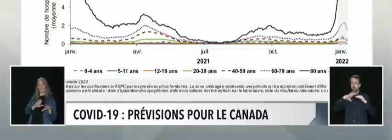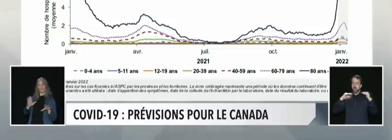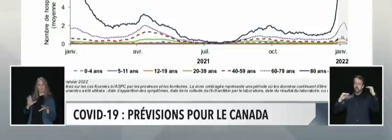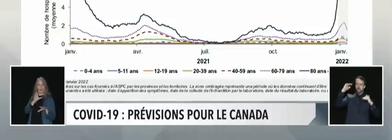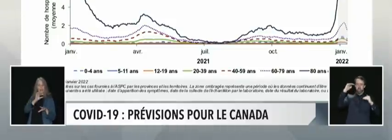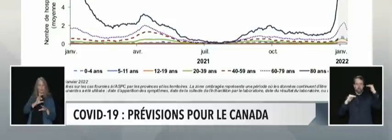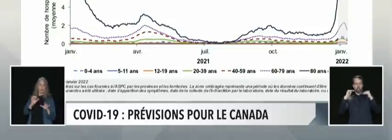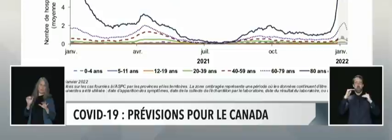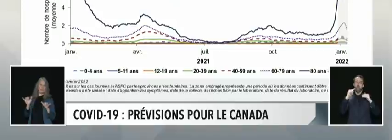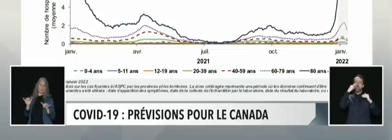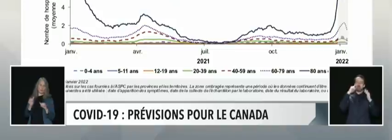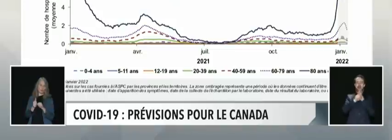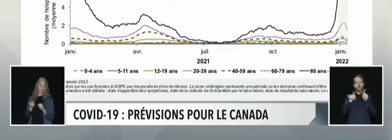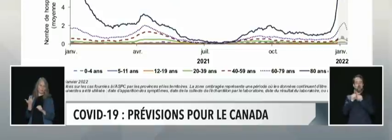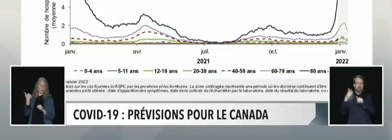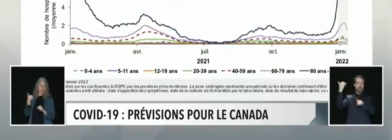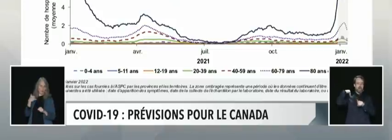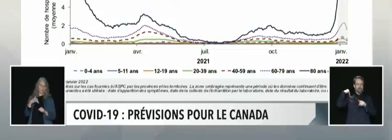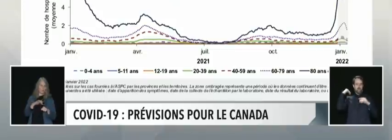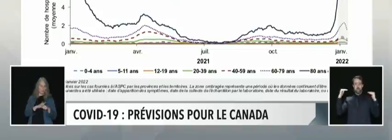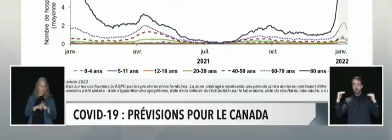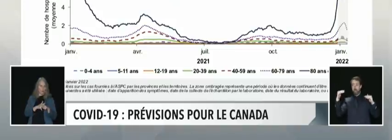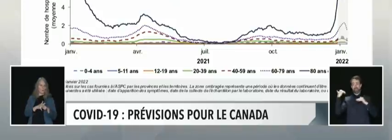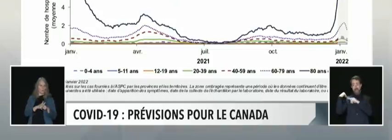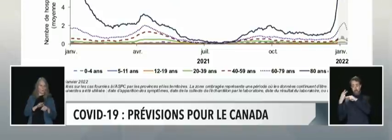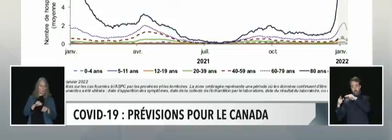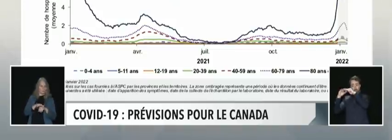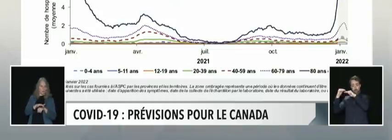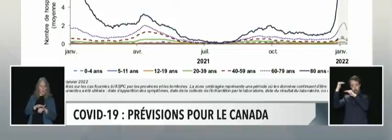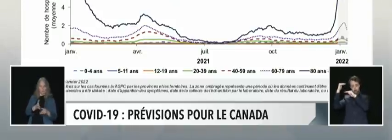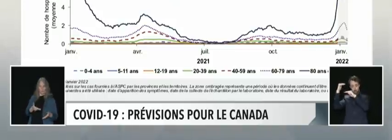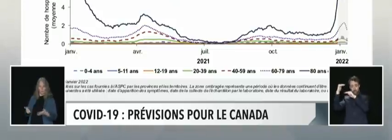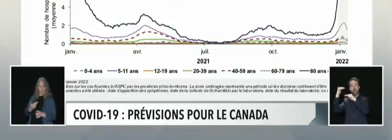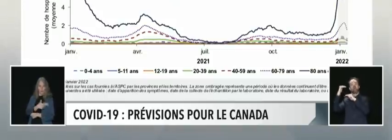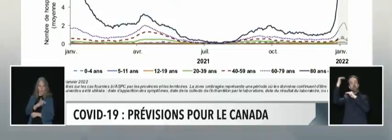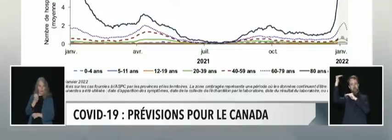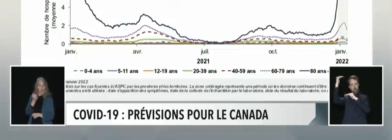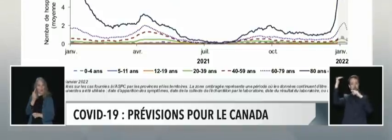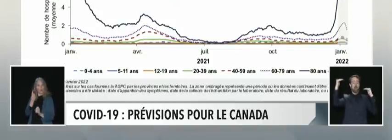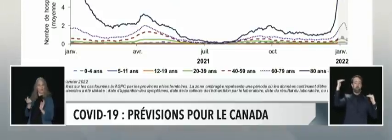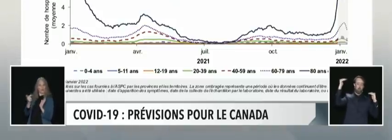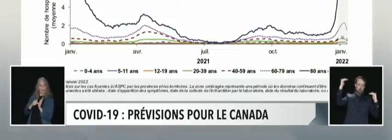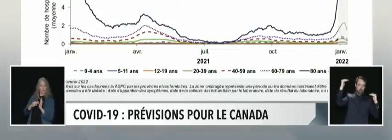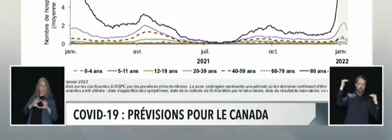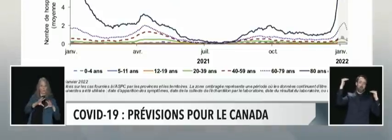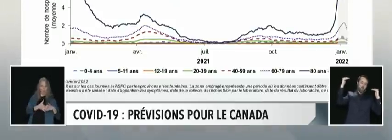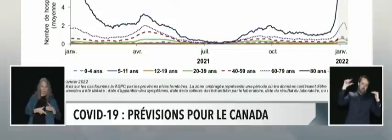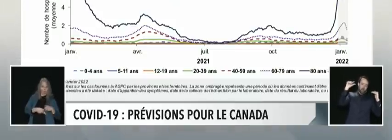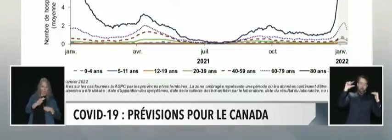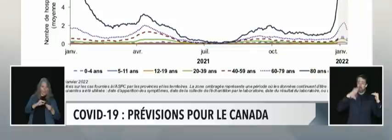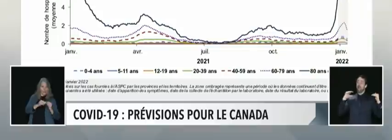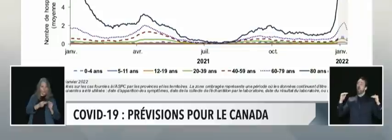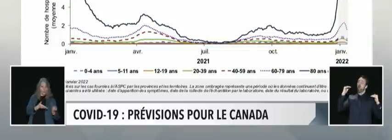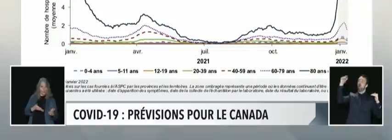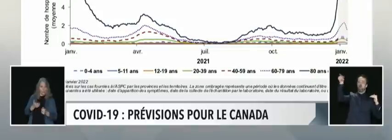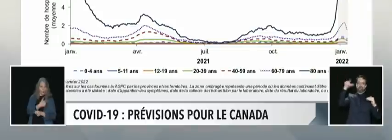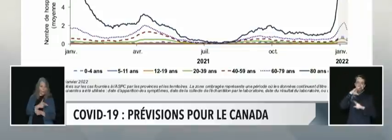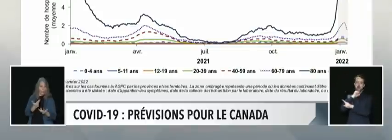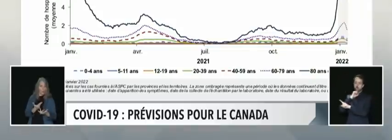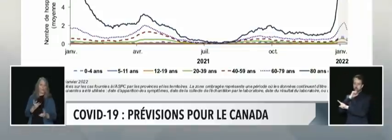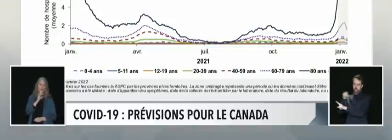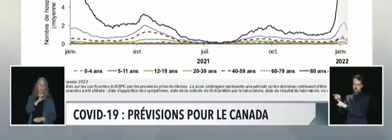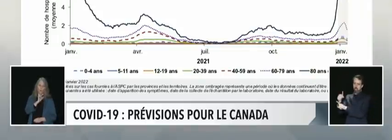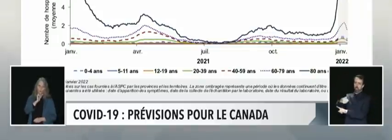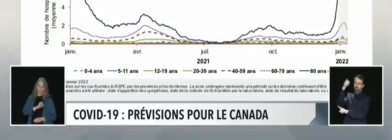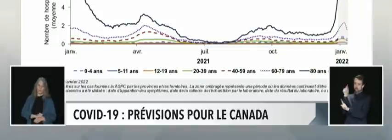'hospitalisation les plus élevés étant observés chez les Canadiens plus âgés. Au cours des derniers mois, les cas